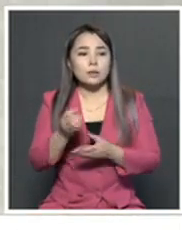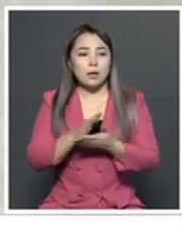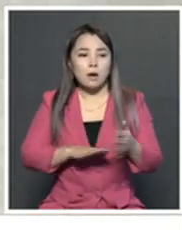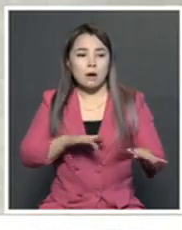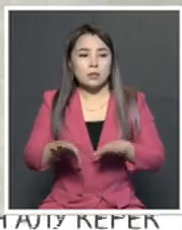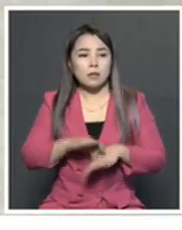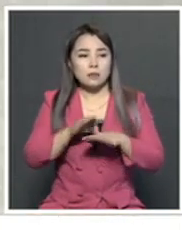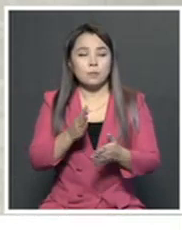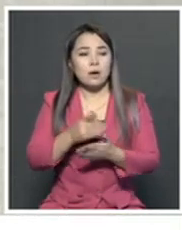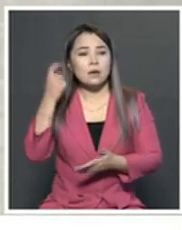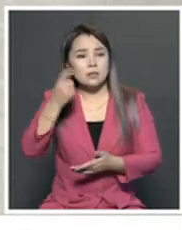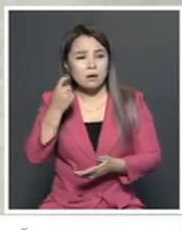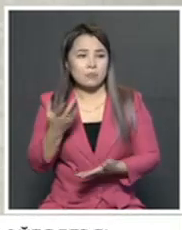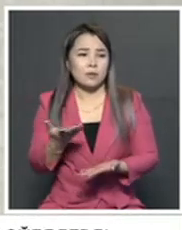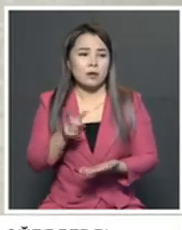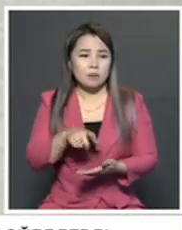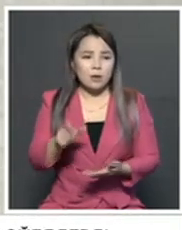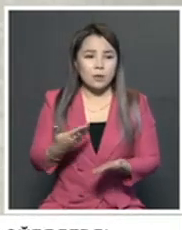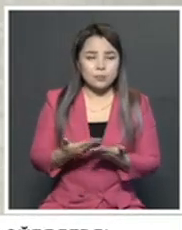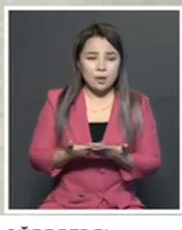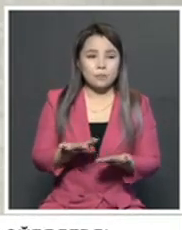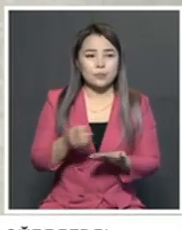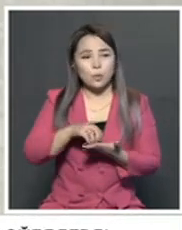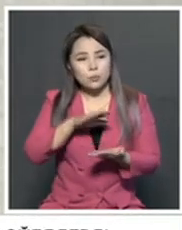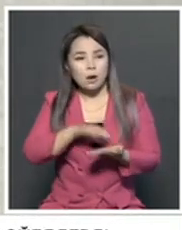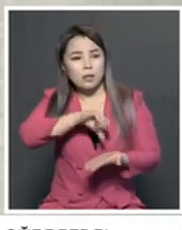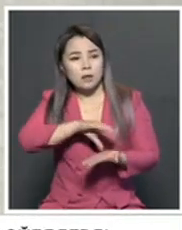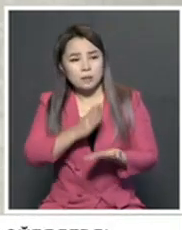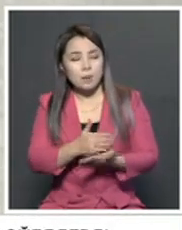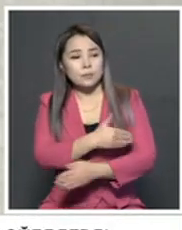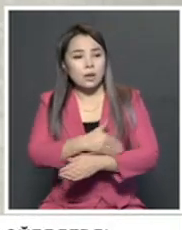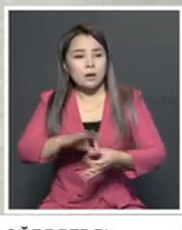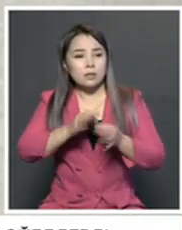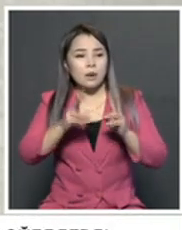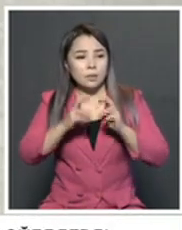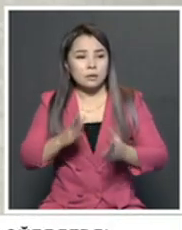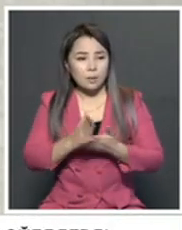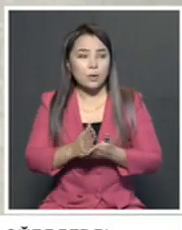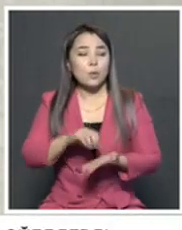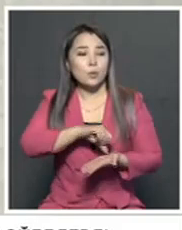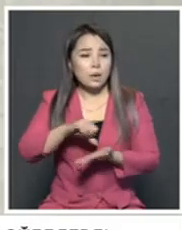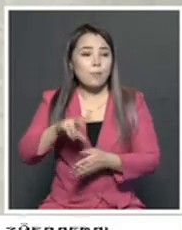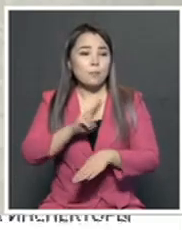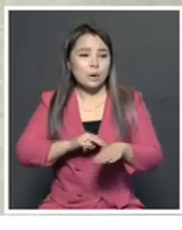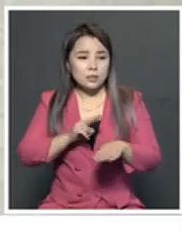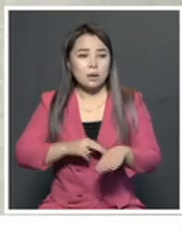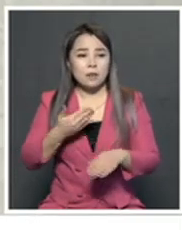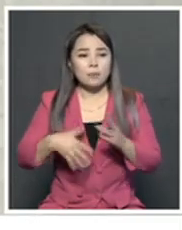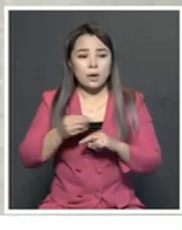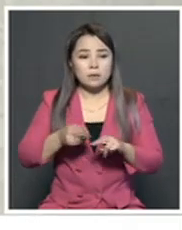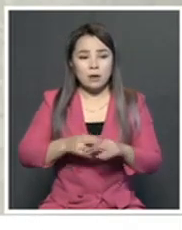істер органдарында есепте тұрған азаматтар мекенжайы бойынша тексерілді. Учаскелік полиция инспекторлары